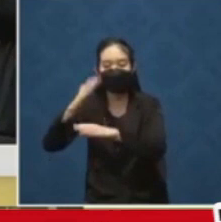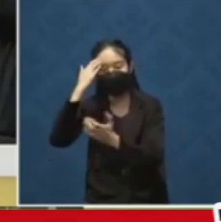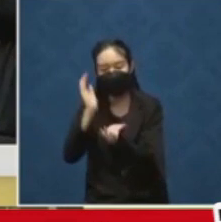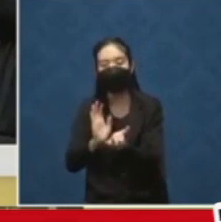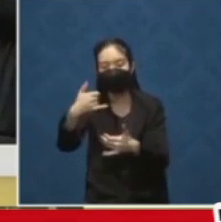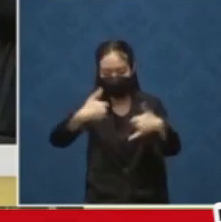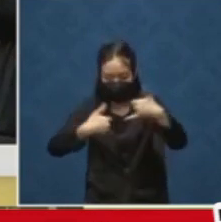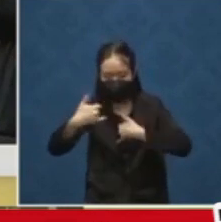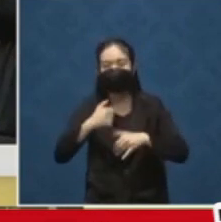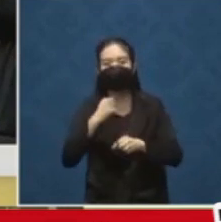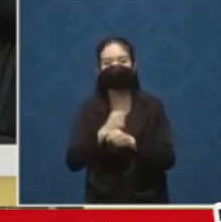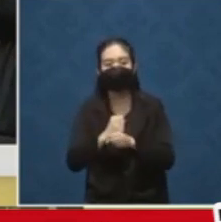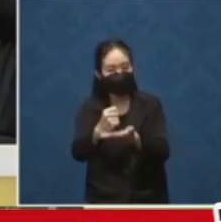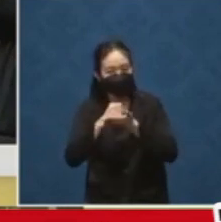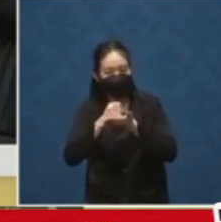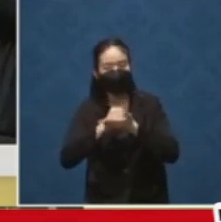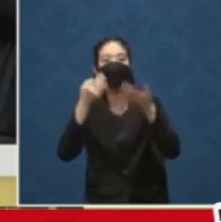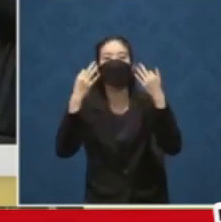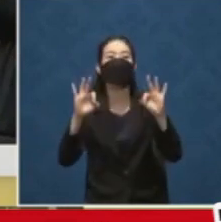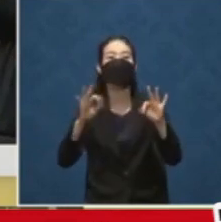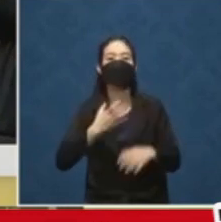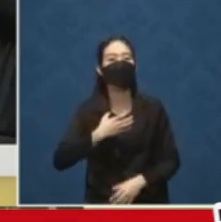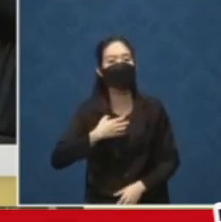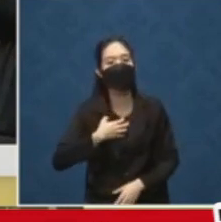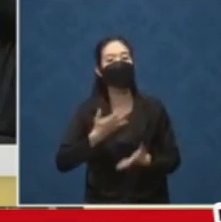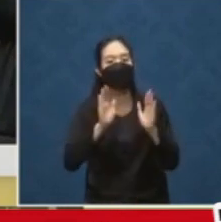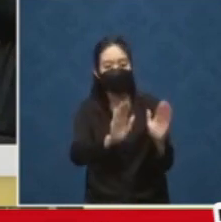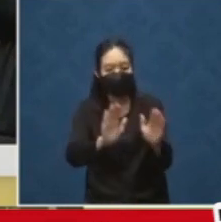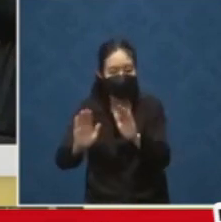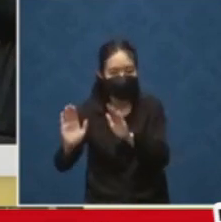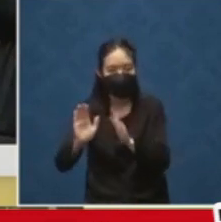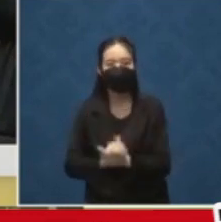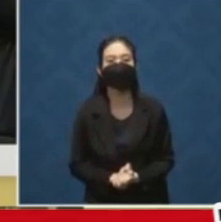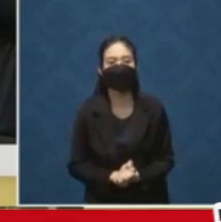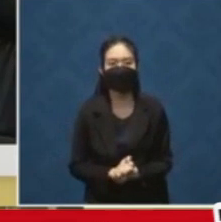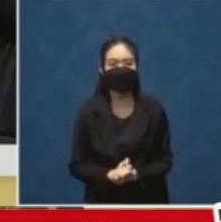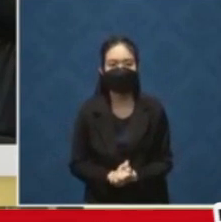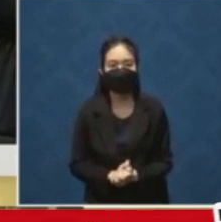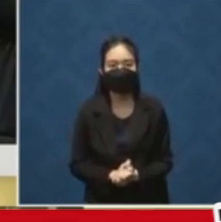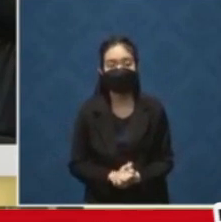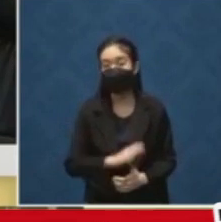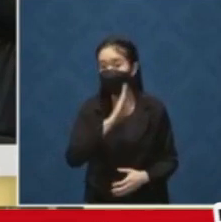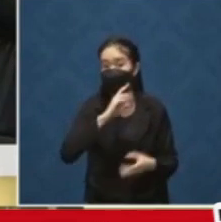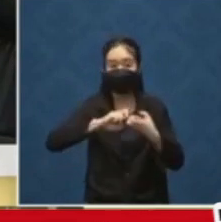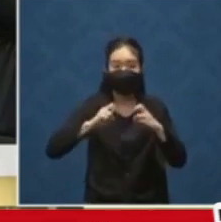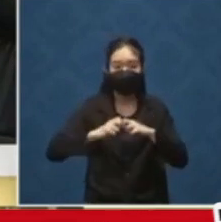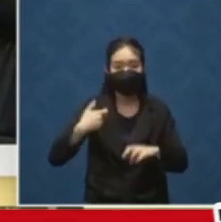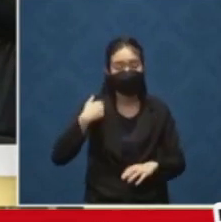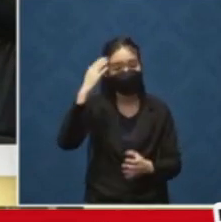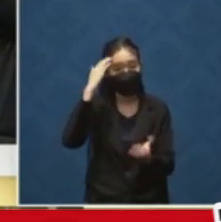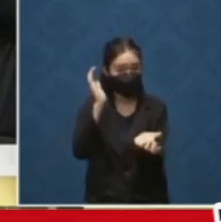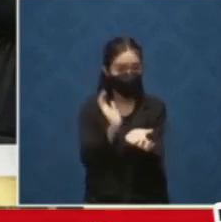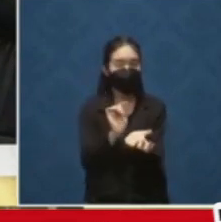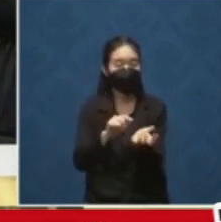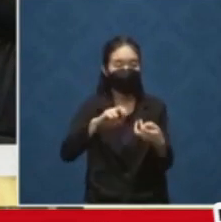ฟรีไครับมันเลยเป็ปัญหาเพรนั้นเรื่องนี้อยากฝากอีกเรื่องนึงผมอยากจะเรีนฐานทานนะ